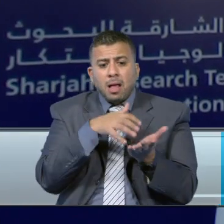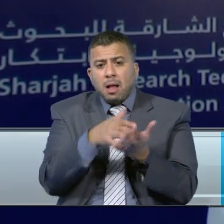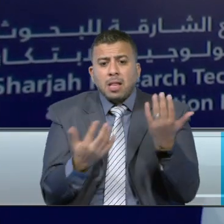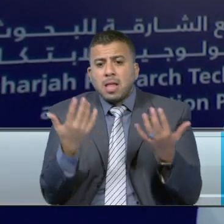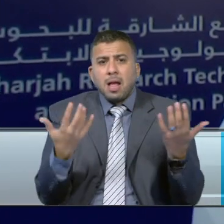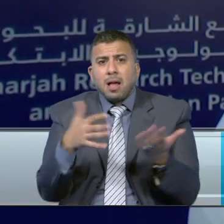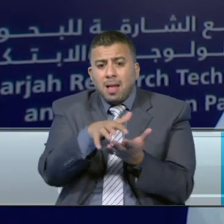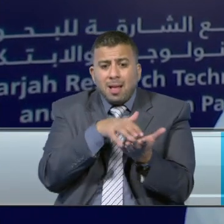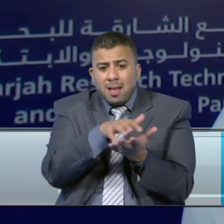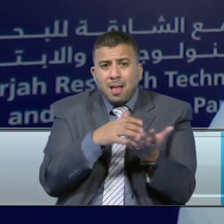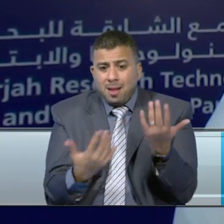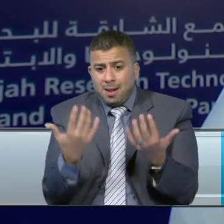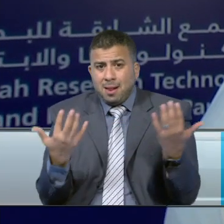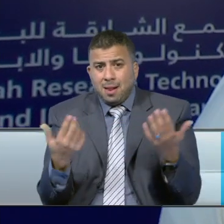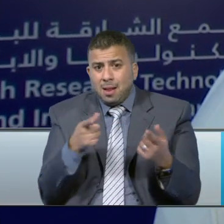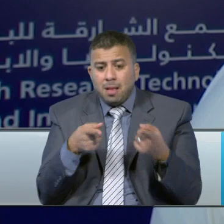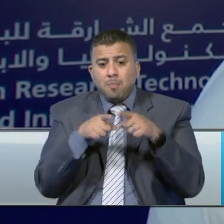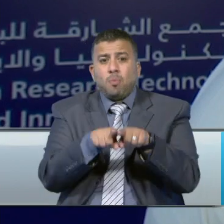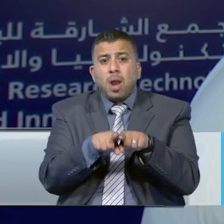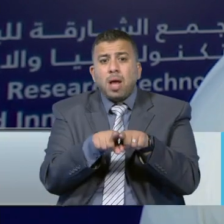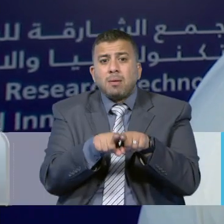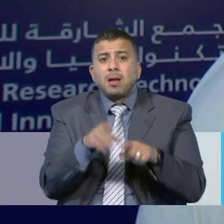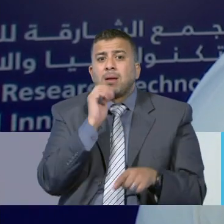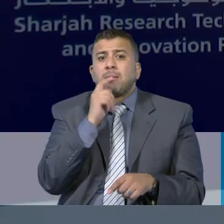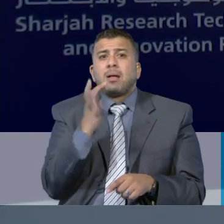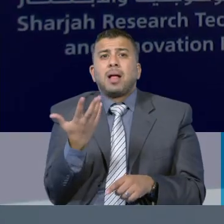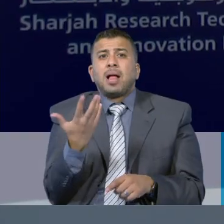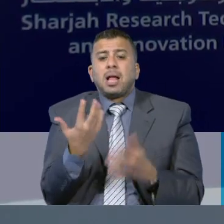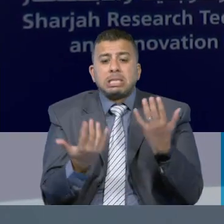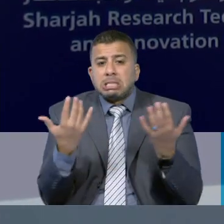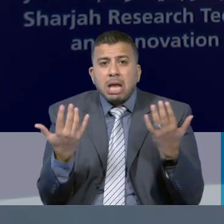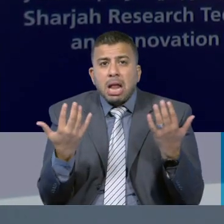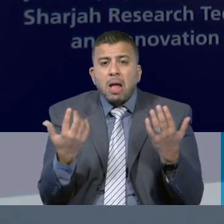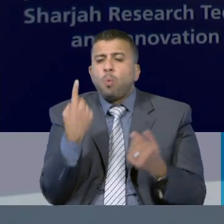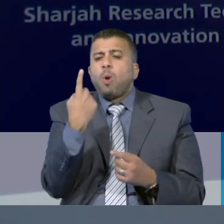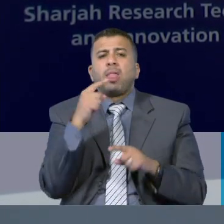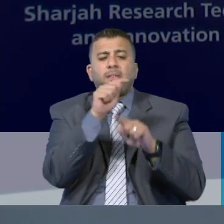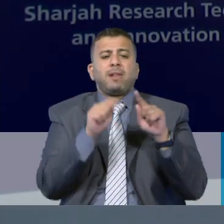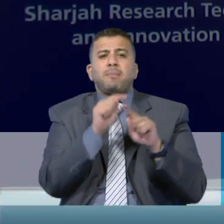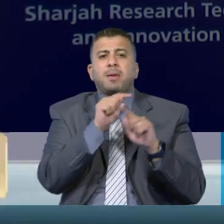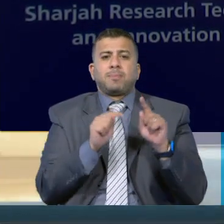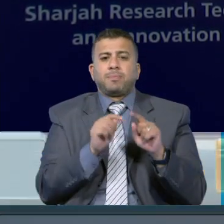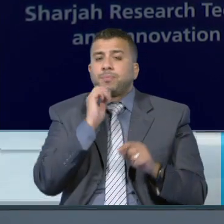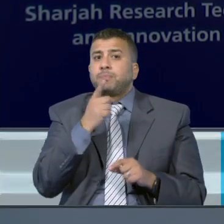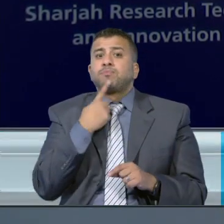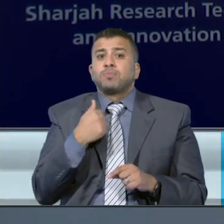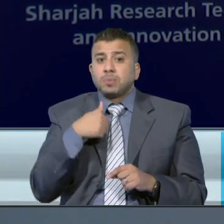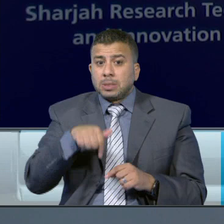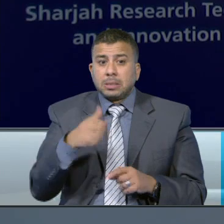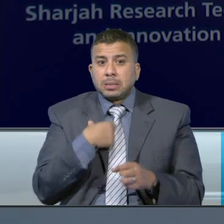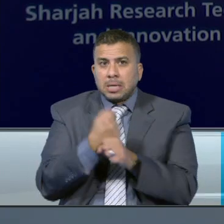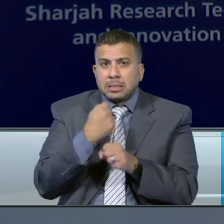أراضي زراعية الأراضي اللي عندنا ملائمة للزراعة أقل من 1%. نحن نأمل من خلال عملنا كسب